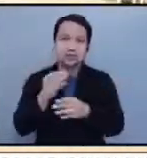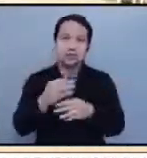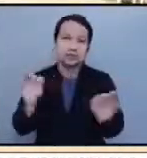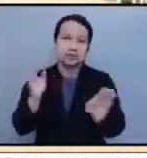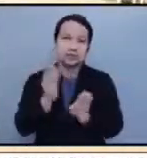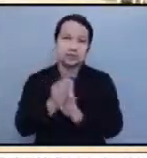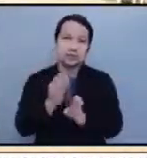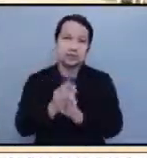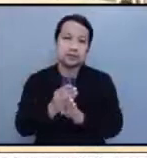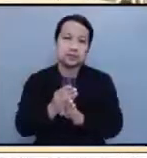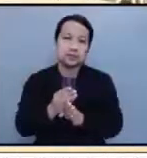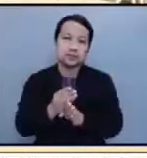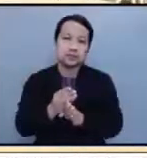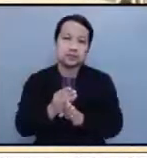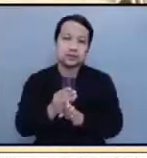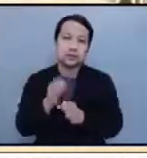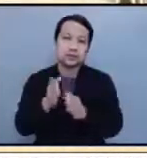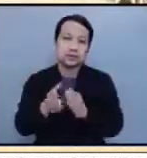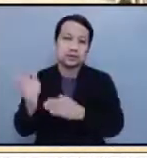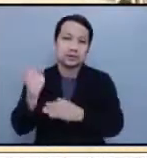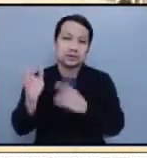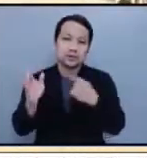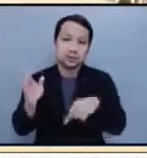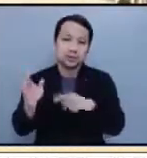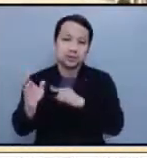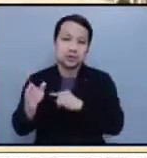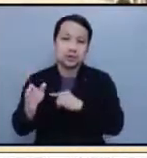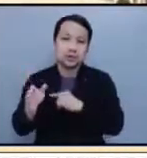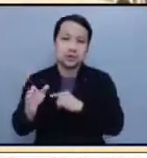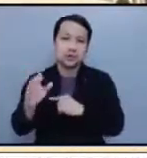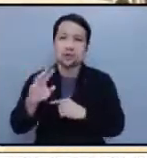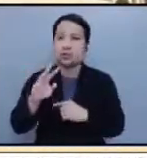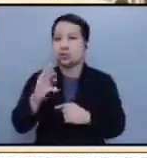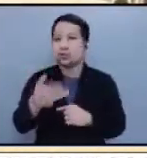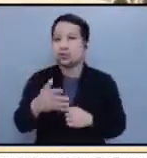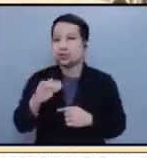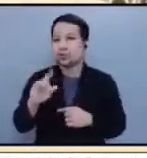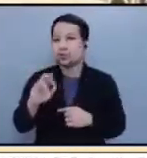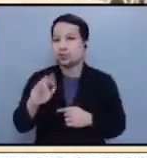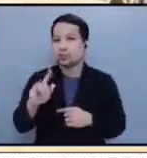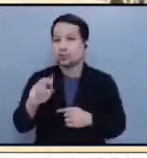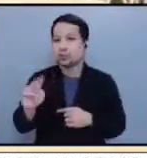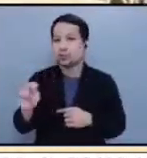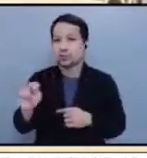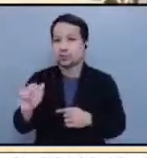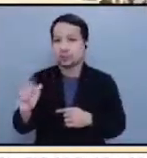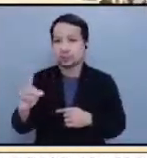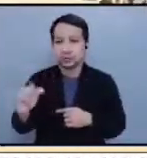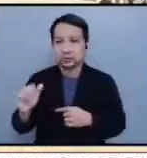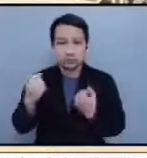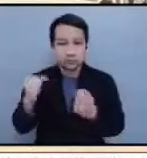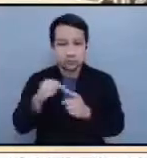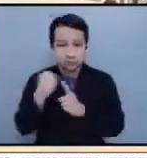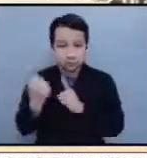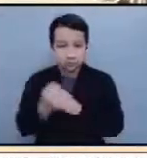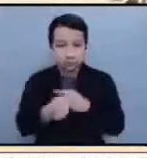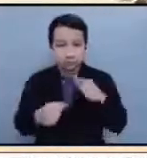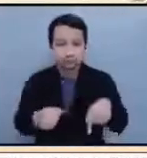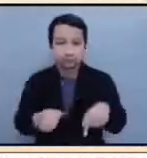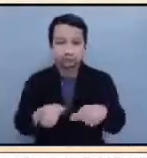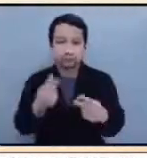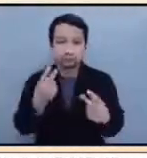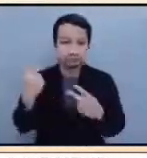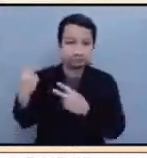ay abot na hanggang sa may welcome rotonda. Samantala, kung sisilipin natin sitwasyon ngayon dito, kung makikita